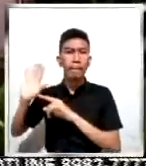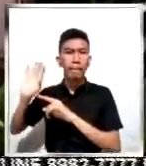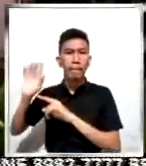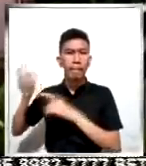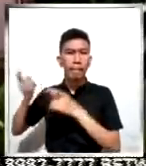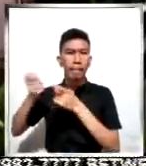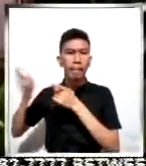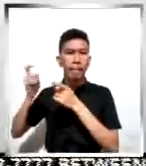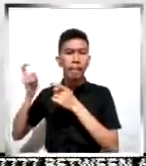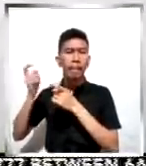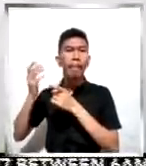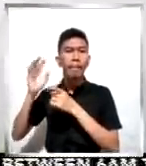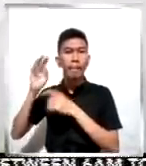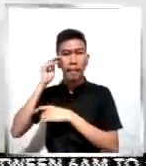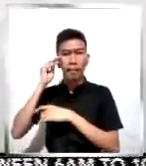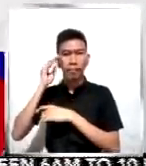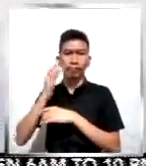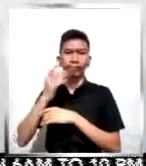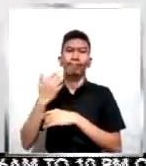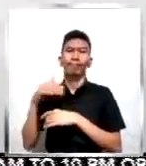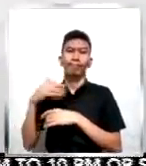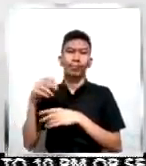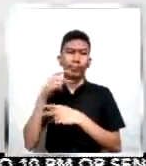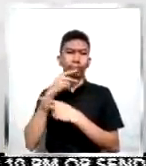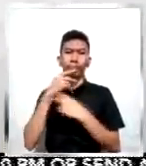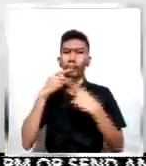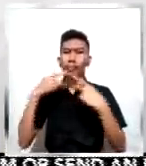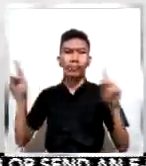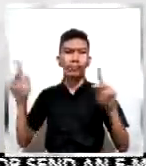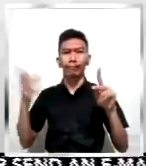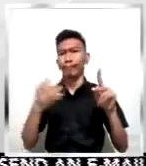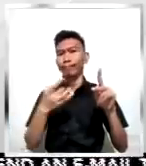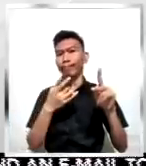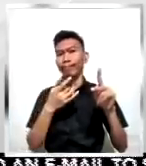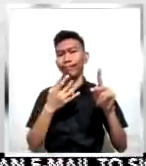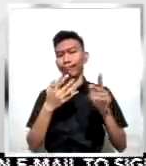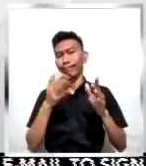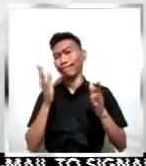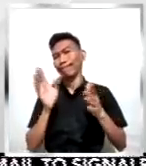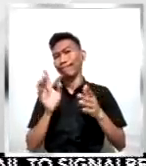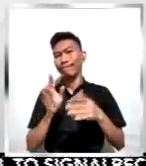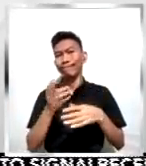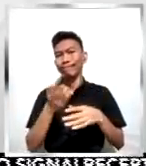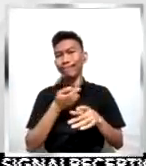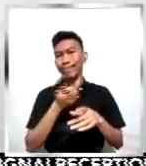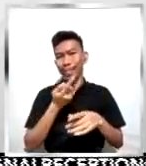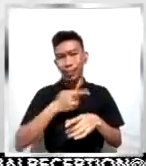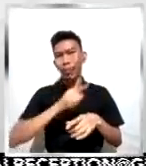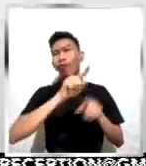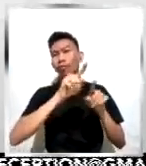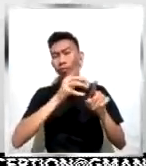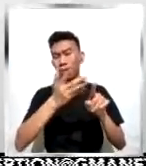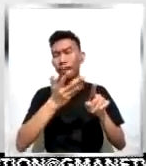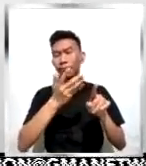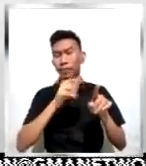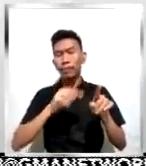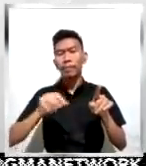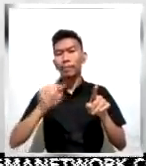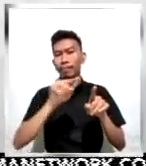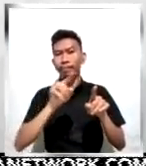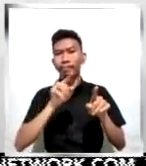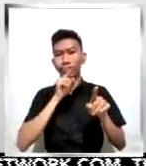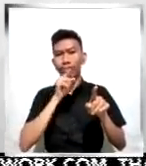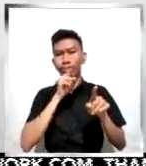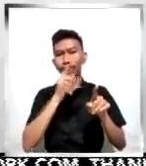ng Marcos Holiday. Pambabastos, kasuklam-suklam, at nakaka-insulto. Ang ibig din sabihin